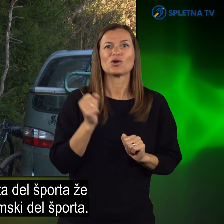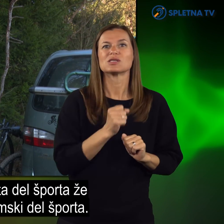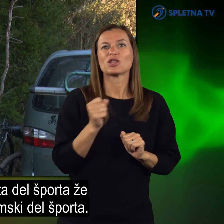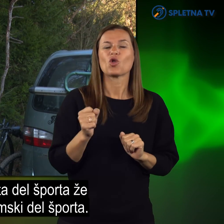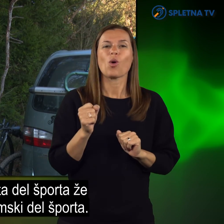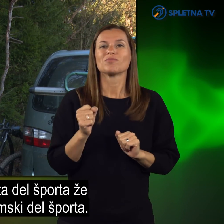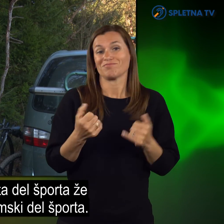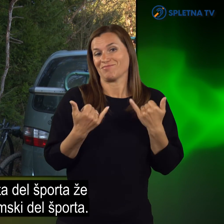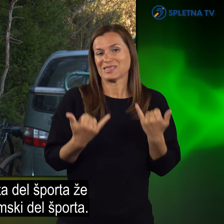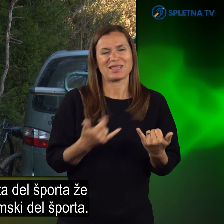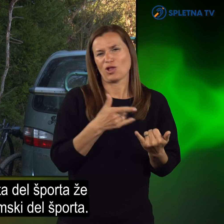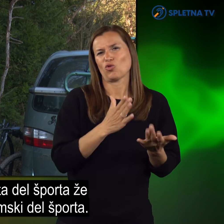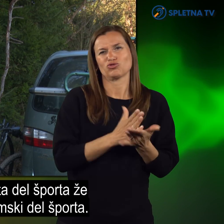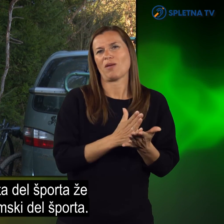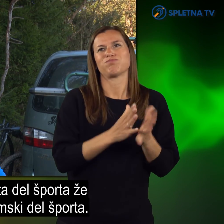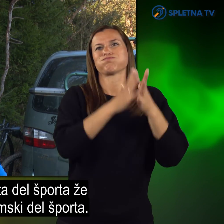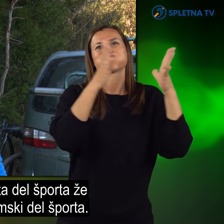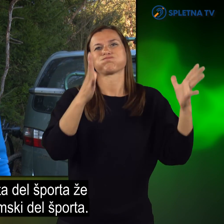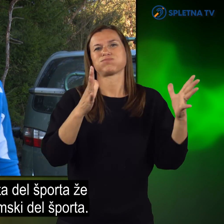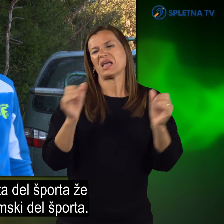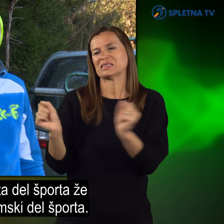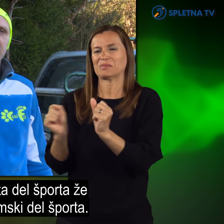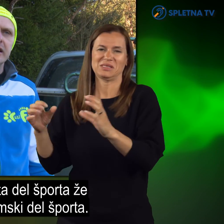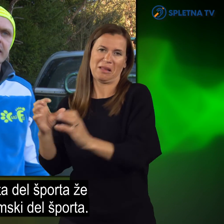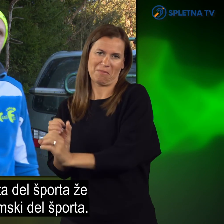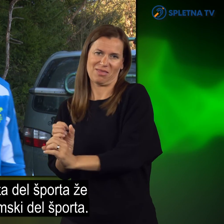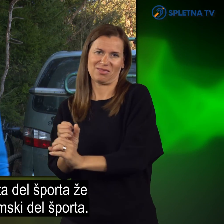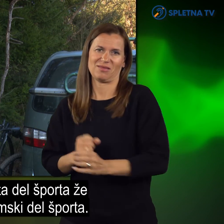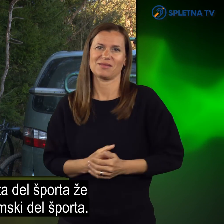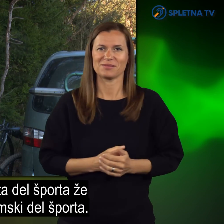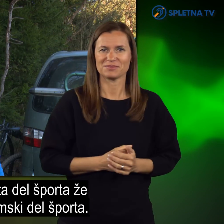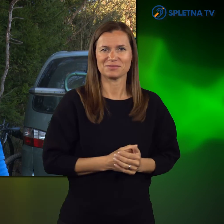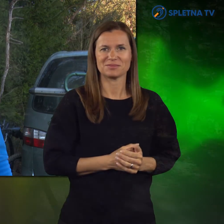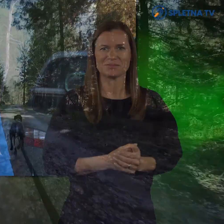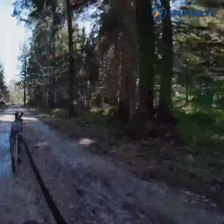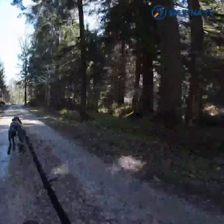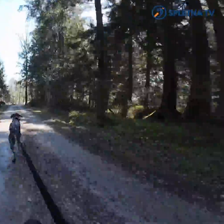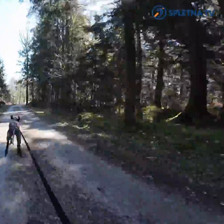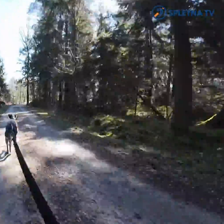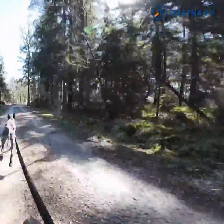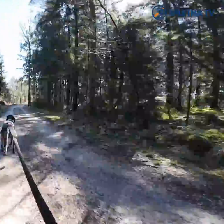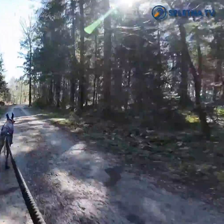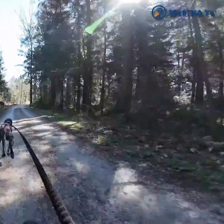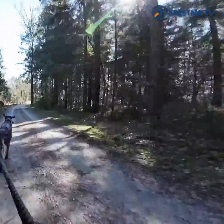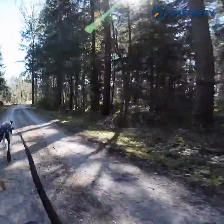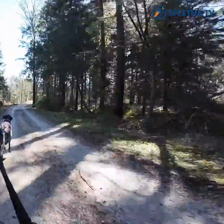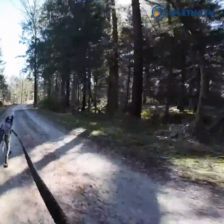lahko rečem, ta del tega športa že prerastel zimski del športa.